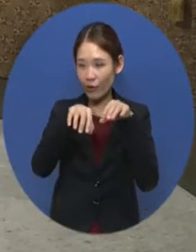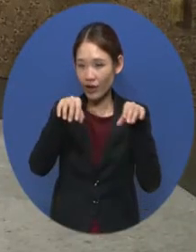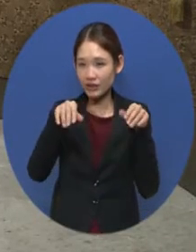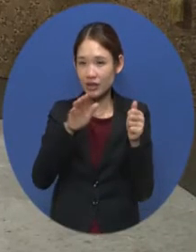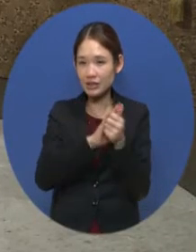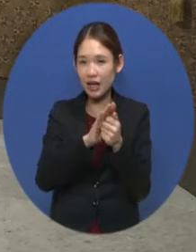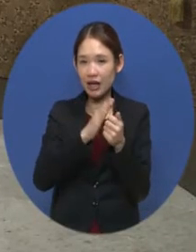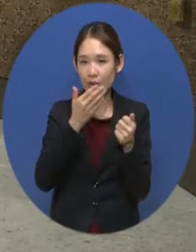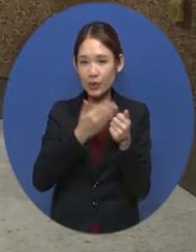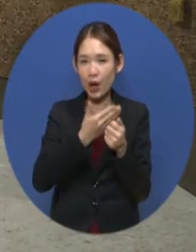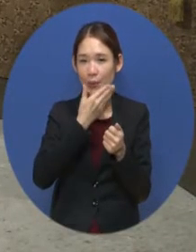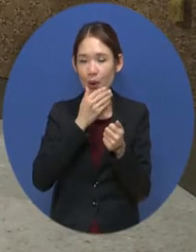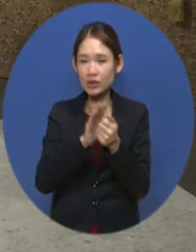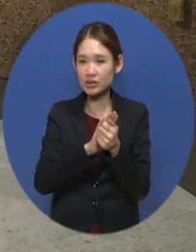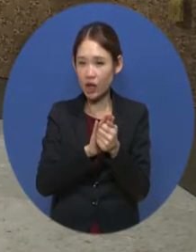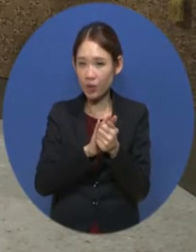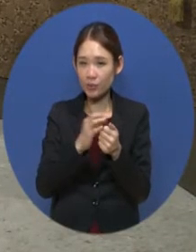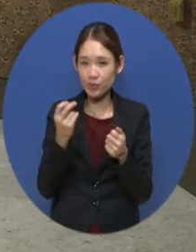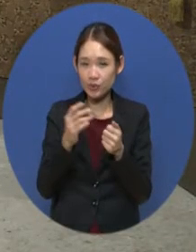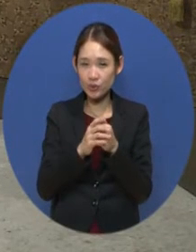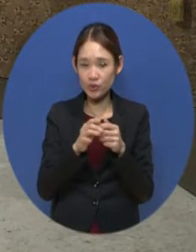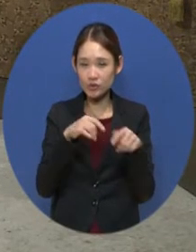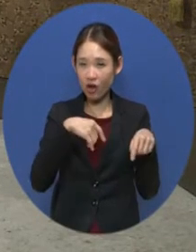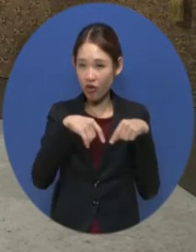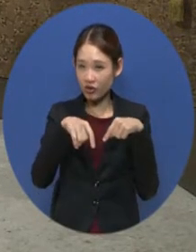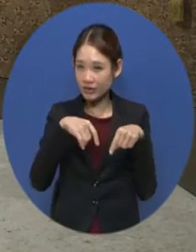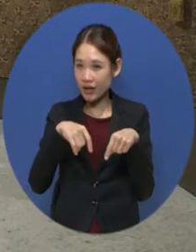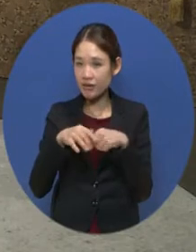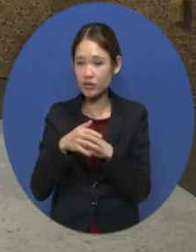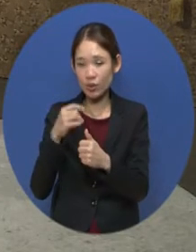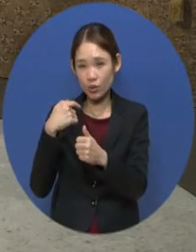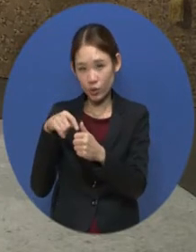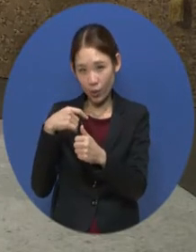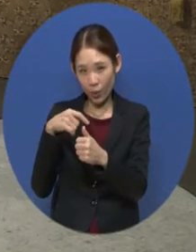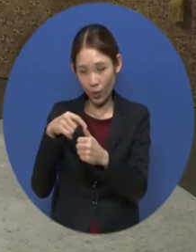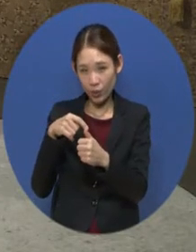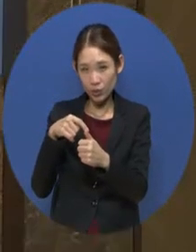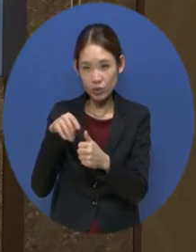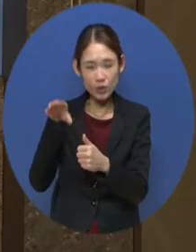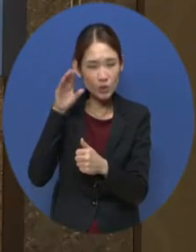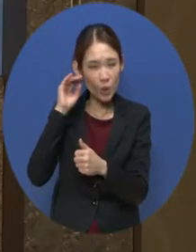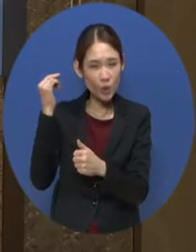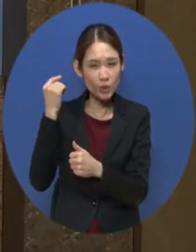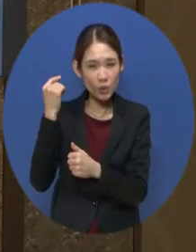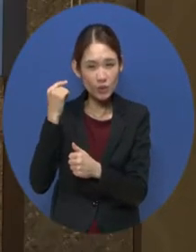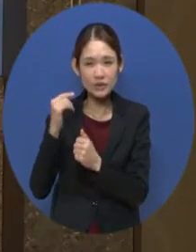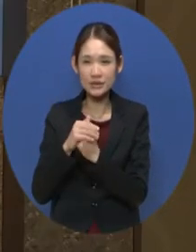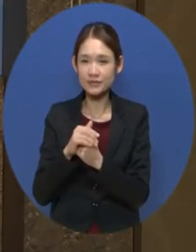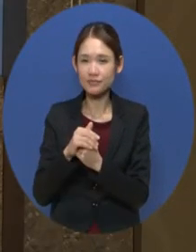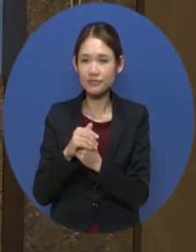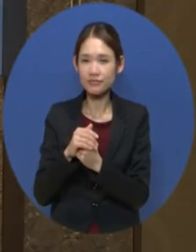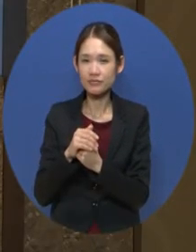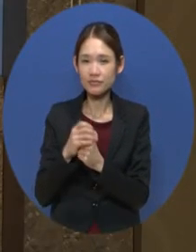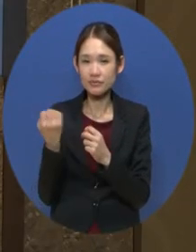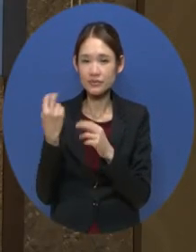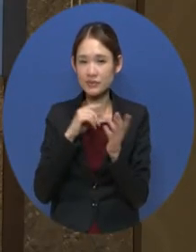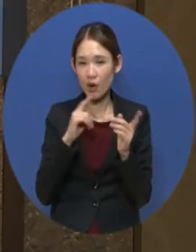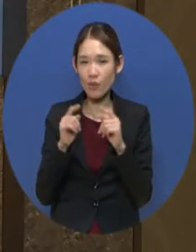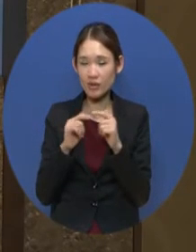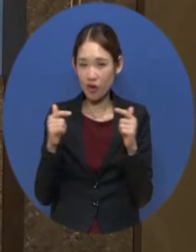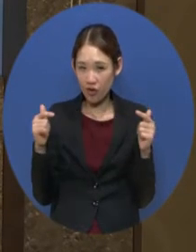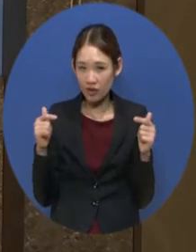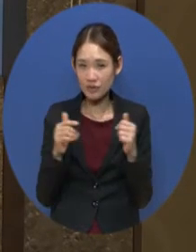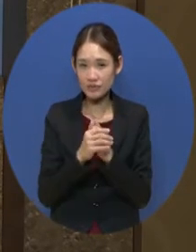있는 어떤 복지 서비스뿐만이 아니라 정책이라든지 뭐 어떤 교육적인 소식이라든지 네. 재활 소식이라든지 이런